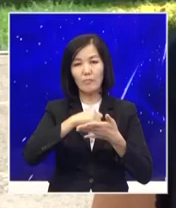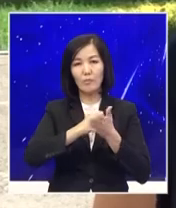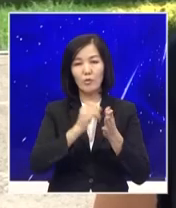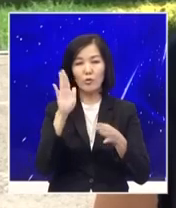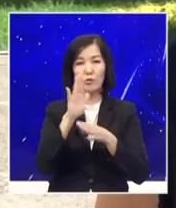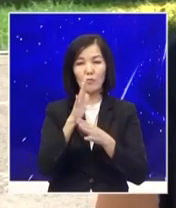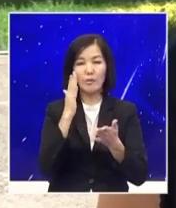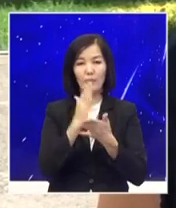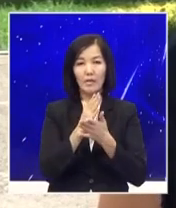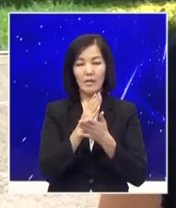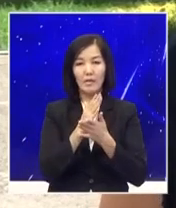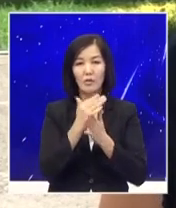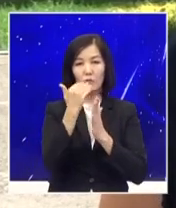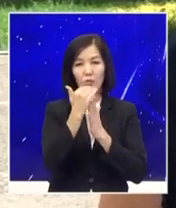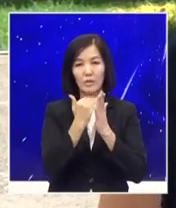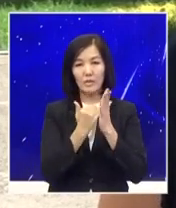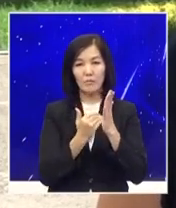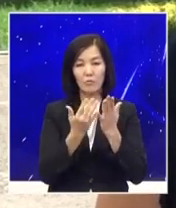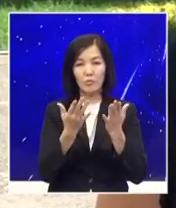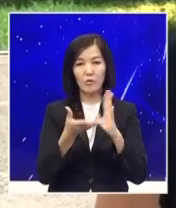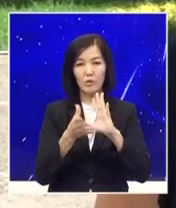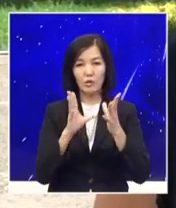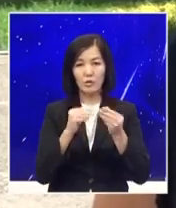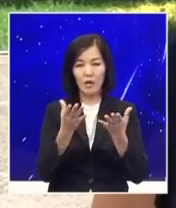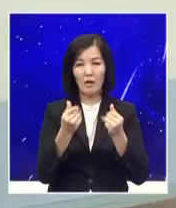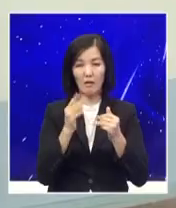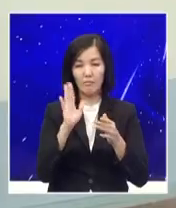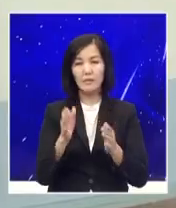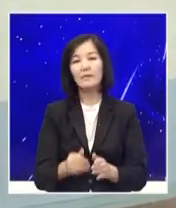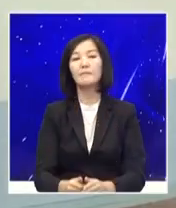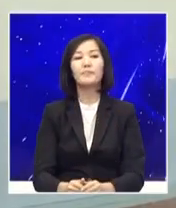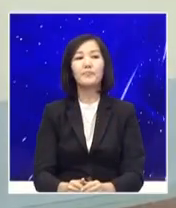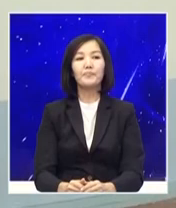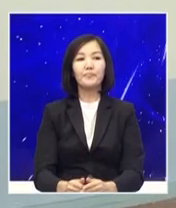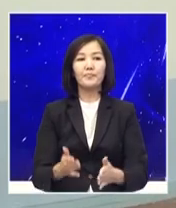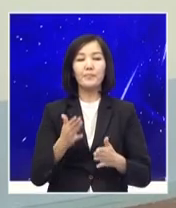бар. Сол бұйрықта тізім болады, сол бұйрық бойынша біз жұмыс жасаймыз. Бүгін мен